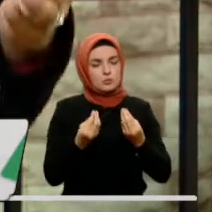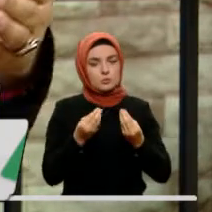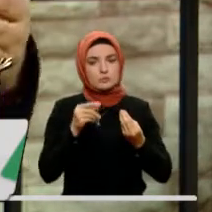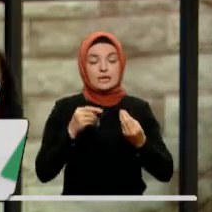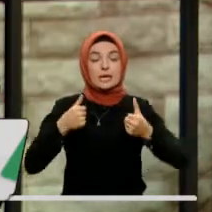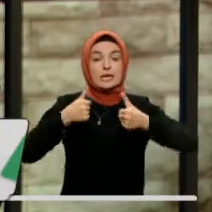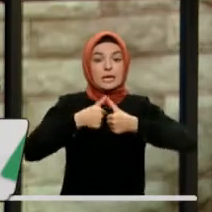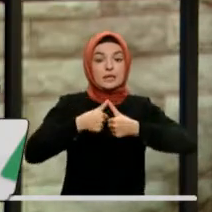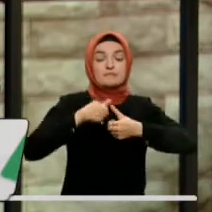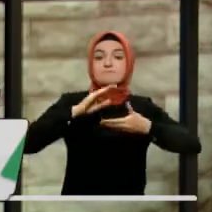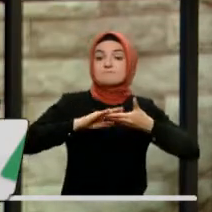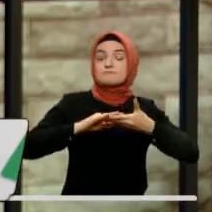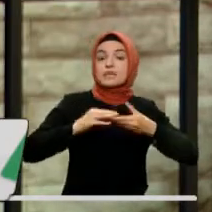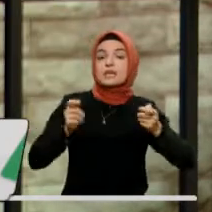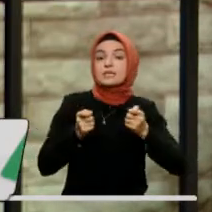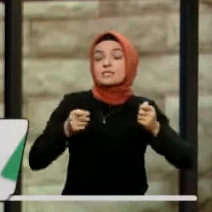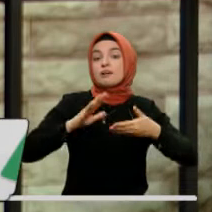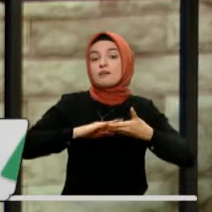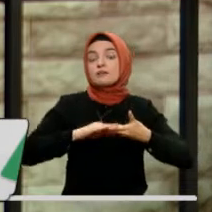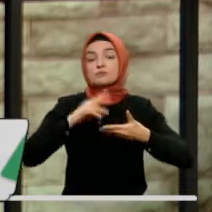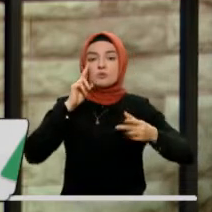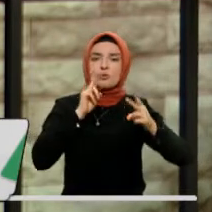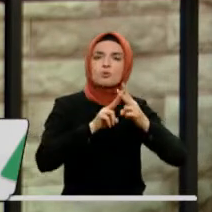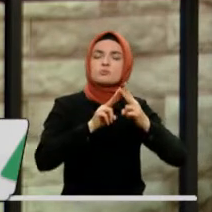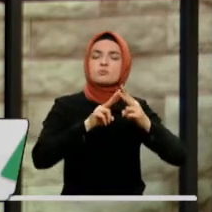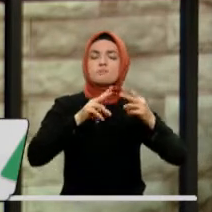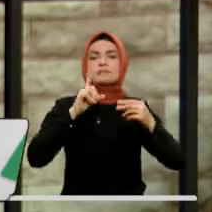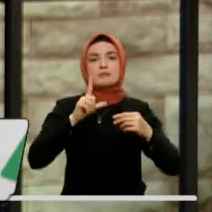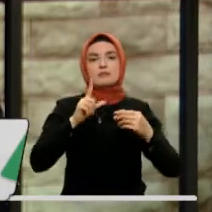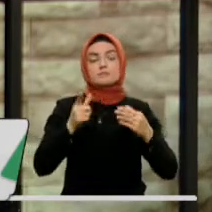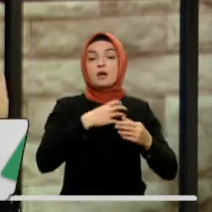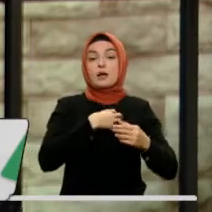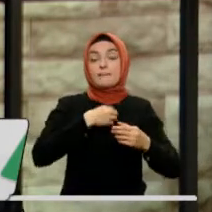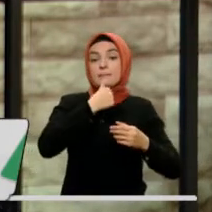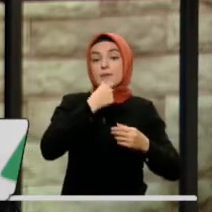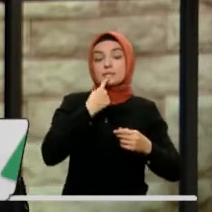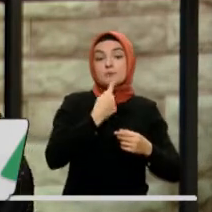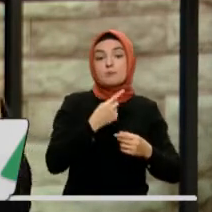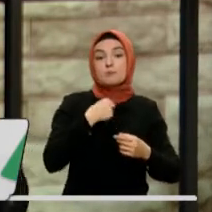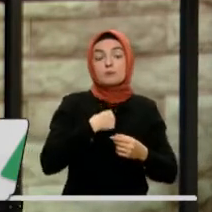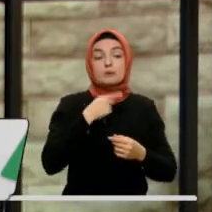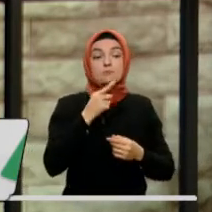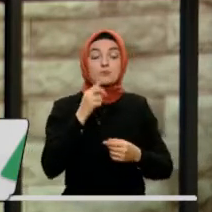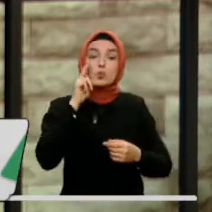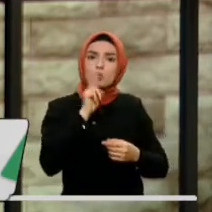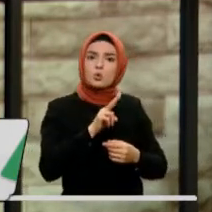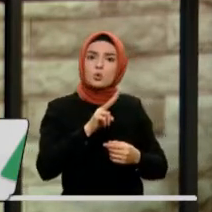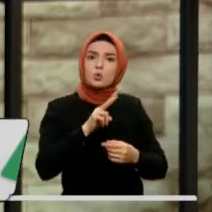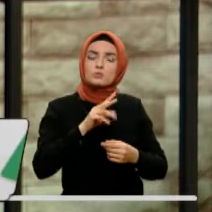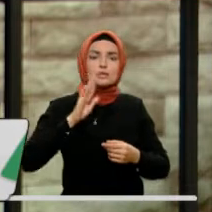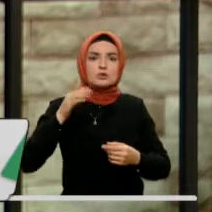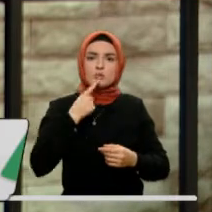iş arkadaşınız birileri önerdi. Görüşmeniz gerekiyor. Annenize, babanıza diyorsunuz ki ben zaten biriyle görüşmeye gidiyorum. Gizli bir durum